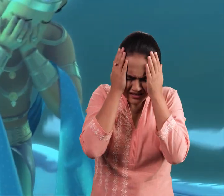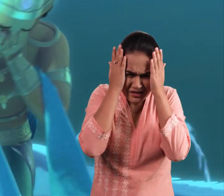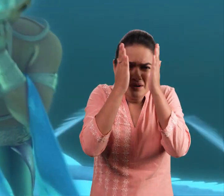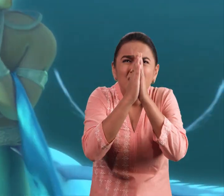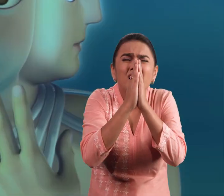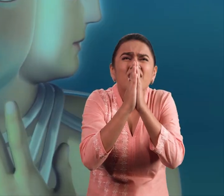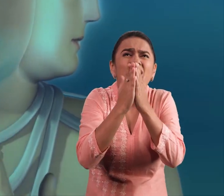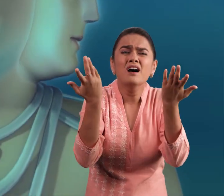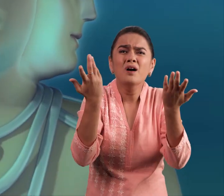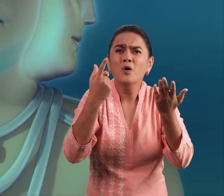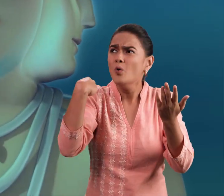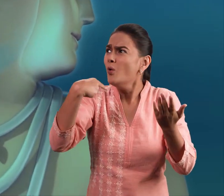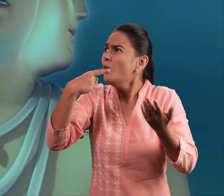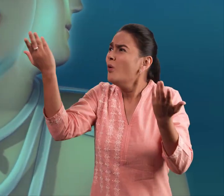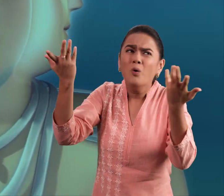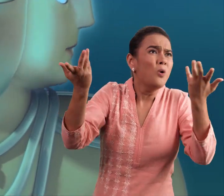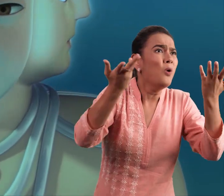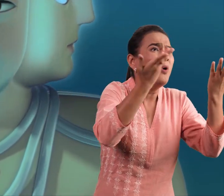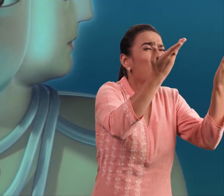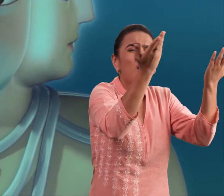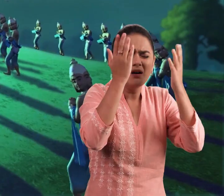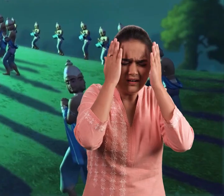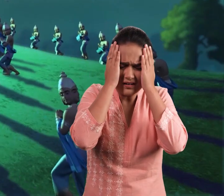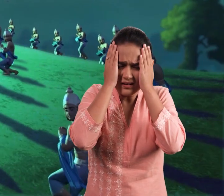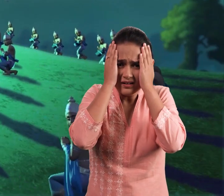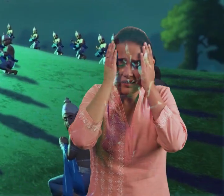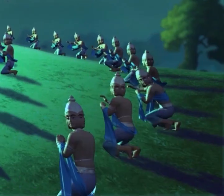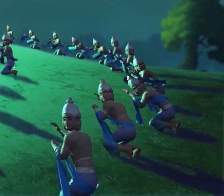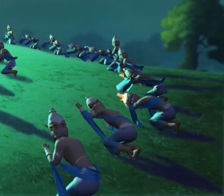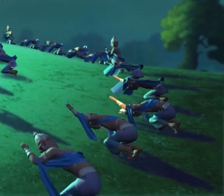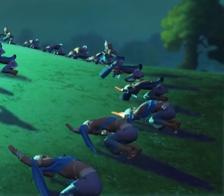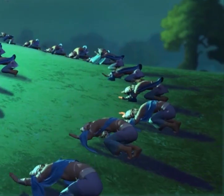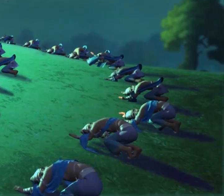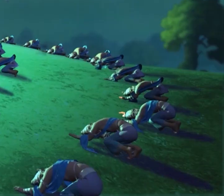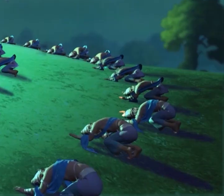प्रभु, ये हो क्या रहा है?